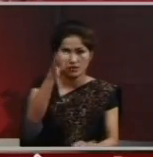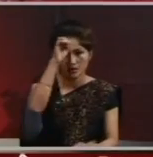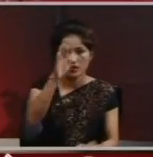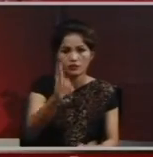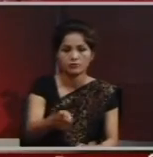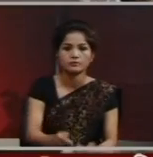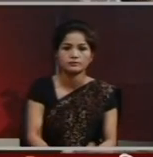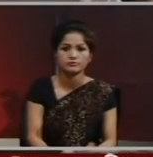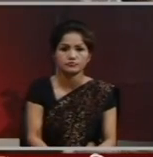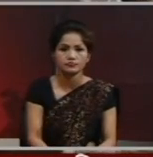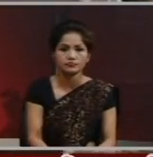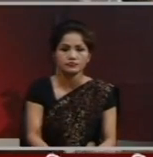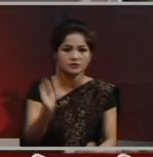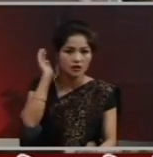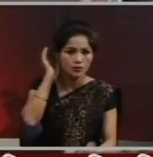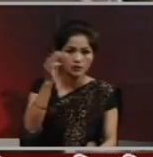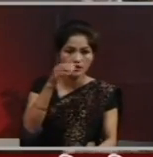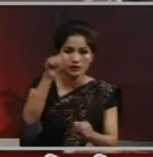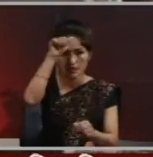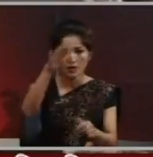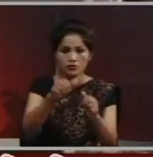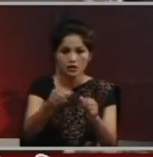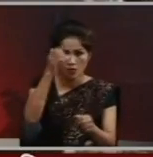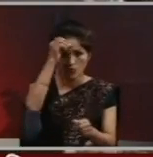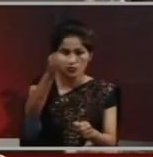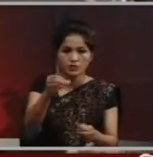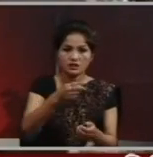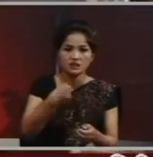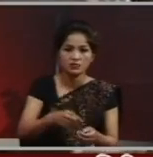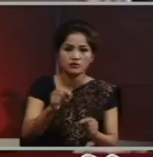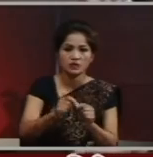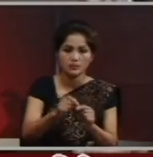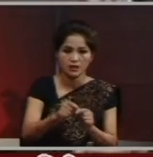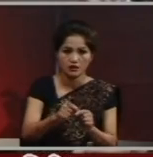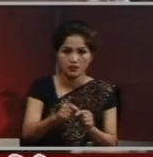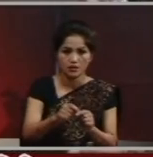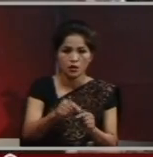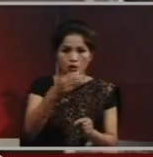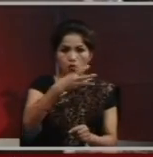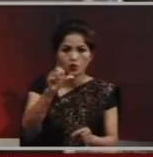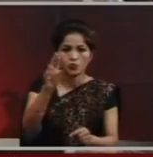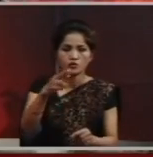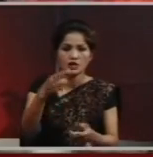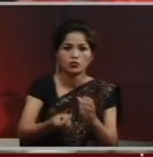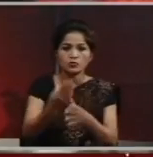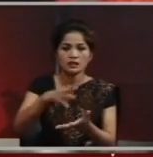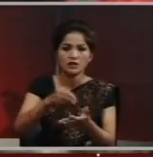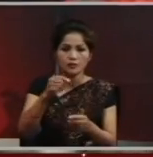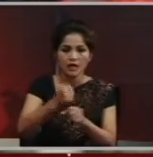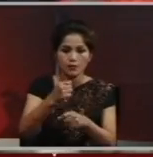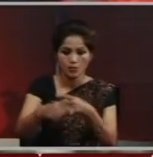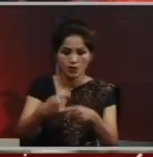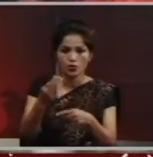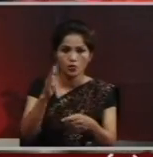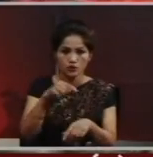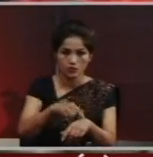हो। खबरमा जनाइएअनुसार पूर्वी चीनको निर्माणाधीन ऊर्जा उत्पादन केन्द्रमा काम भइरहेका